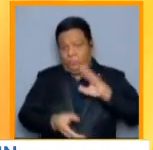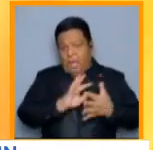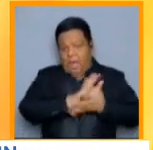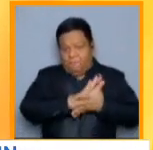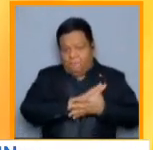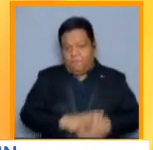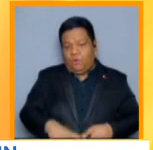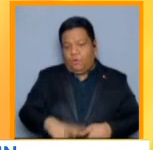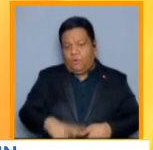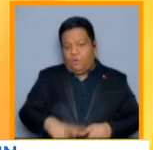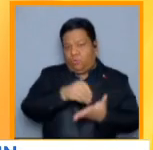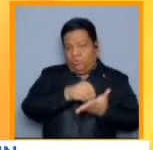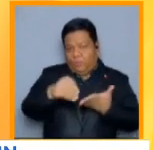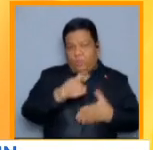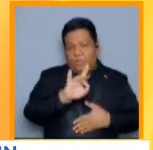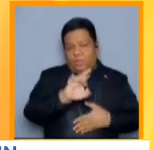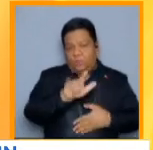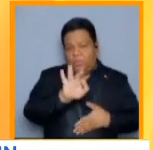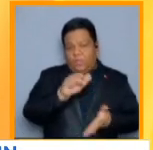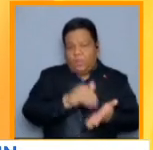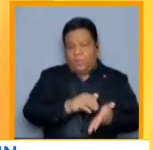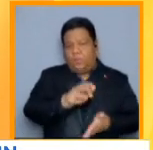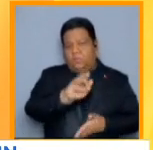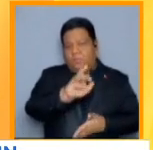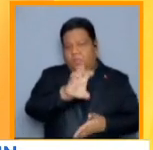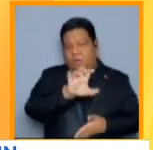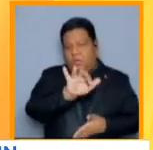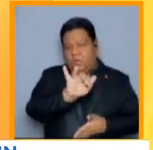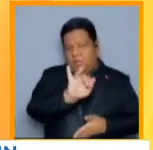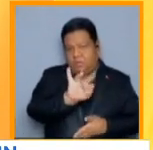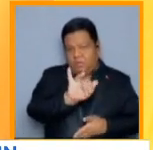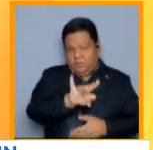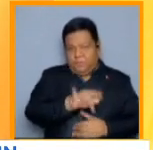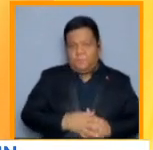2,829,618 na ang kaso ng COVID-19 sa bansa. Halos